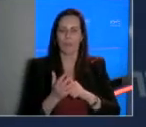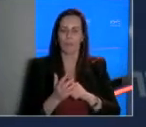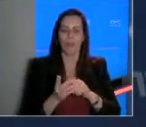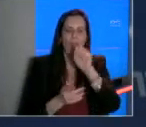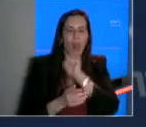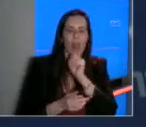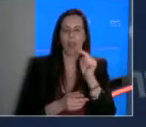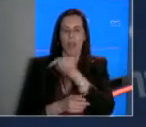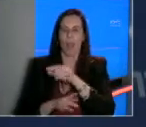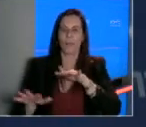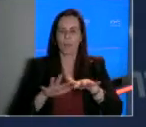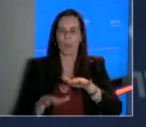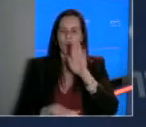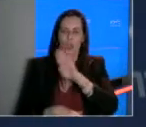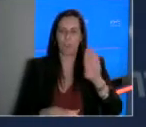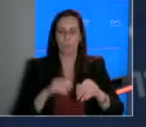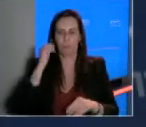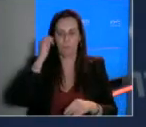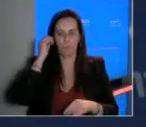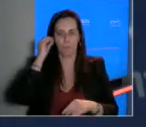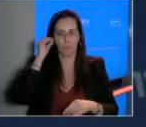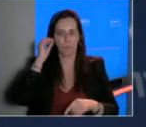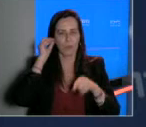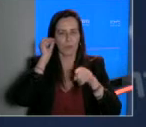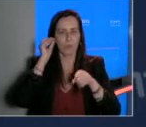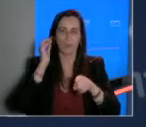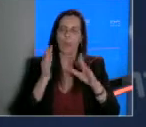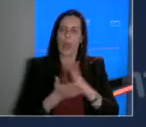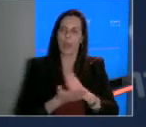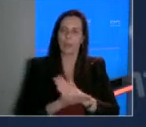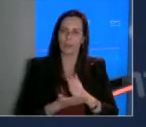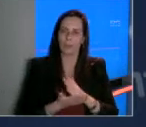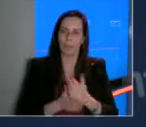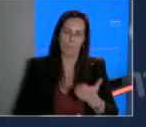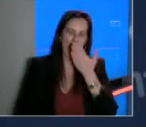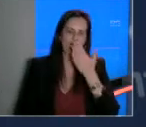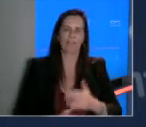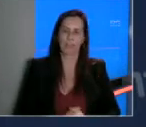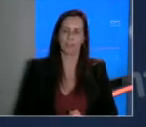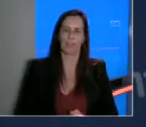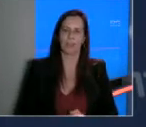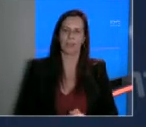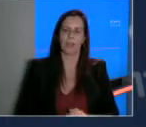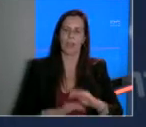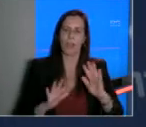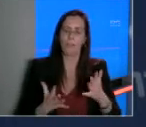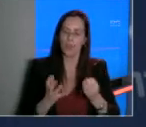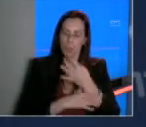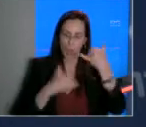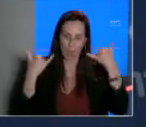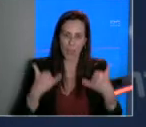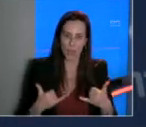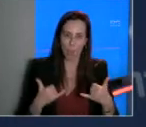לזחול לממשלה של נתניהו. זו החלטה מאכזבת. מה שמוקם